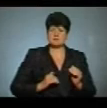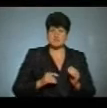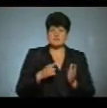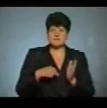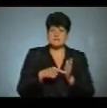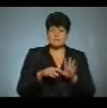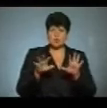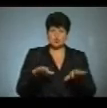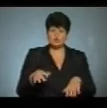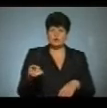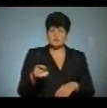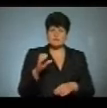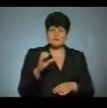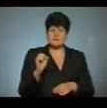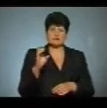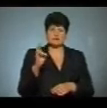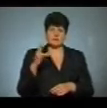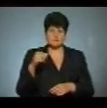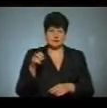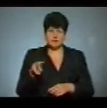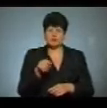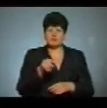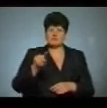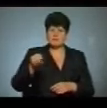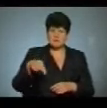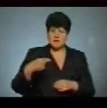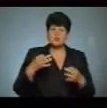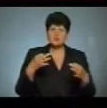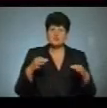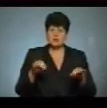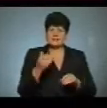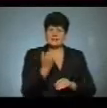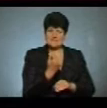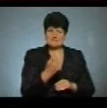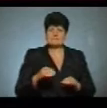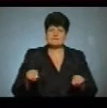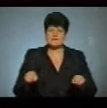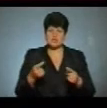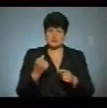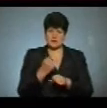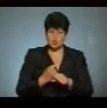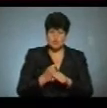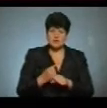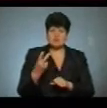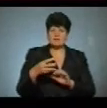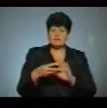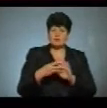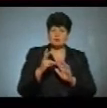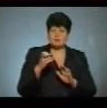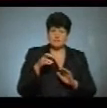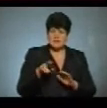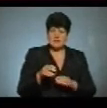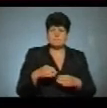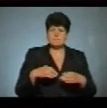міським головою Тернополя Сергієм Надалом. Вони вимагали дозволити їм відновити роботу. А 28 квітня підприємці